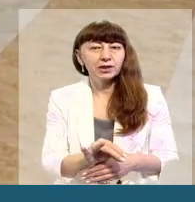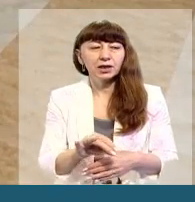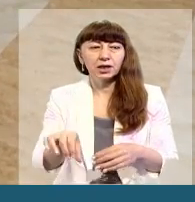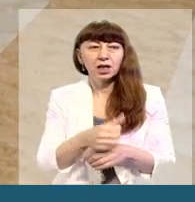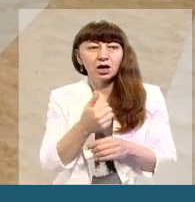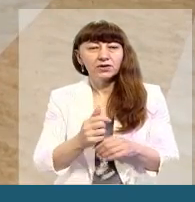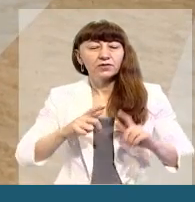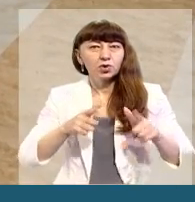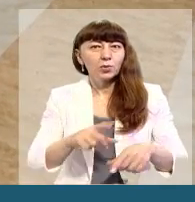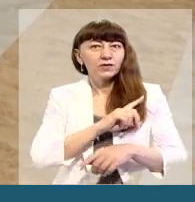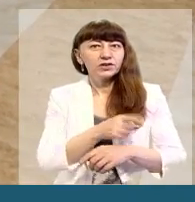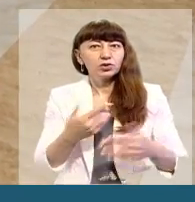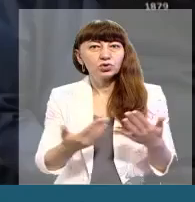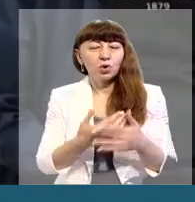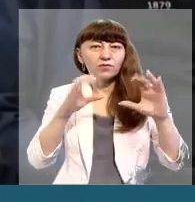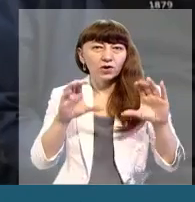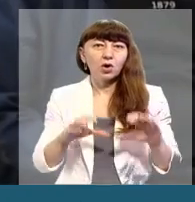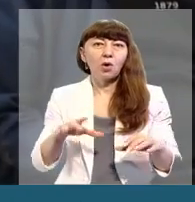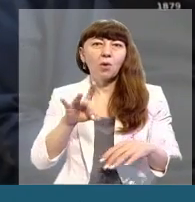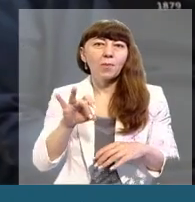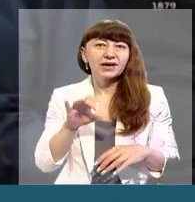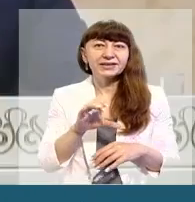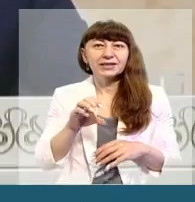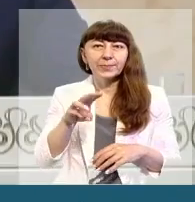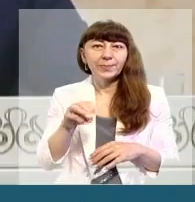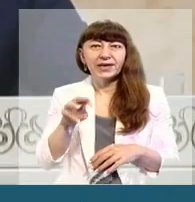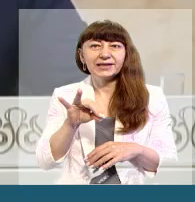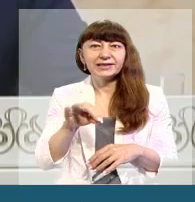важнейших – вступление в силу нового закона о масс-медиа.